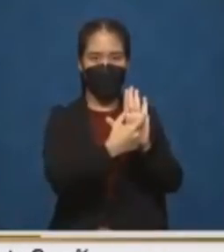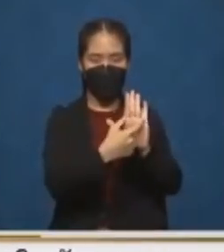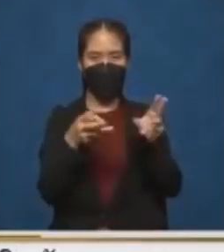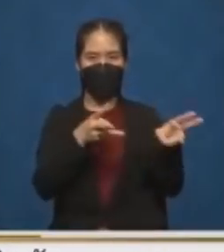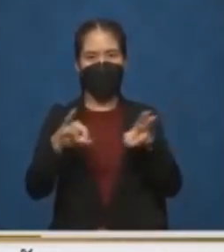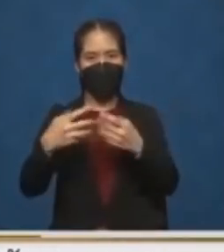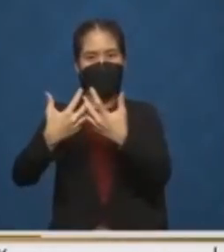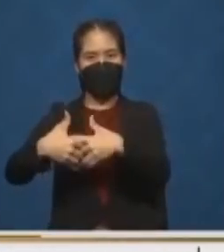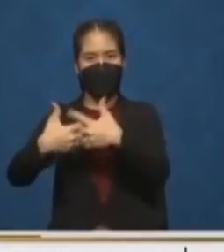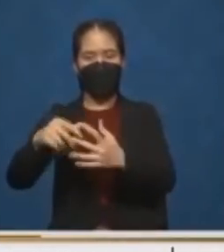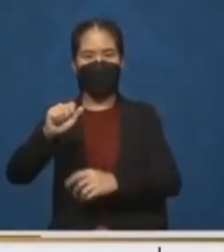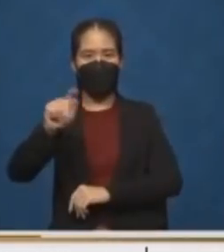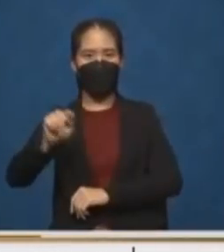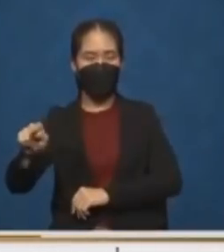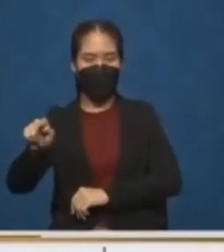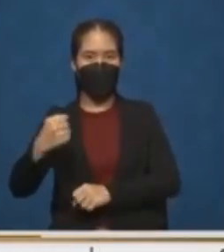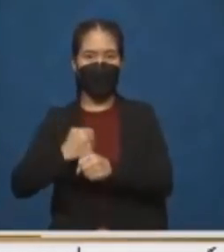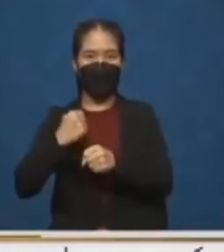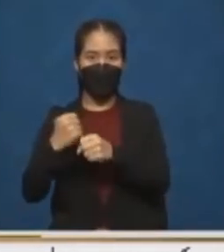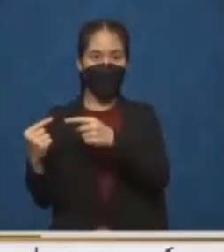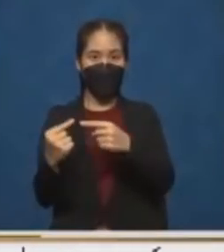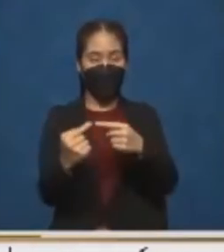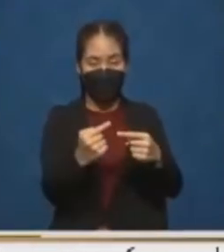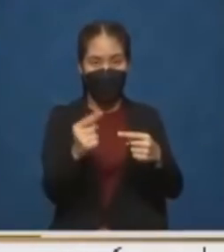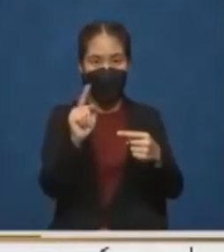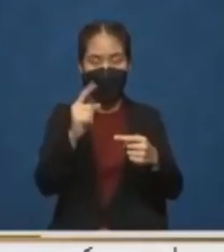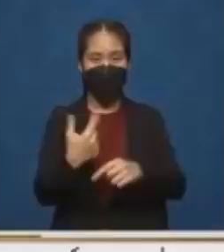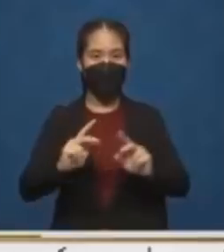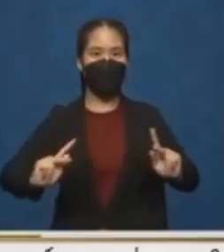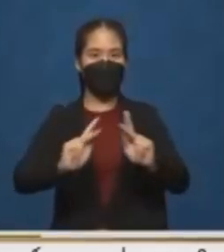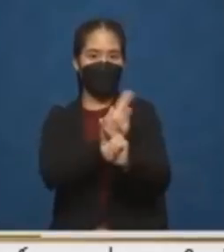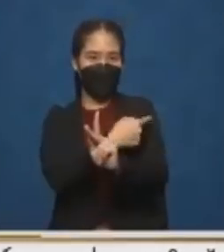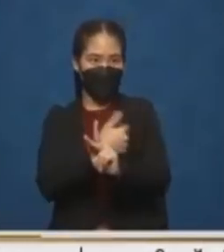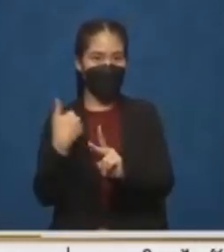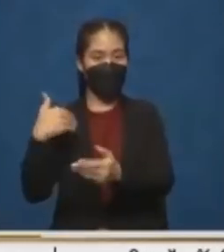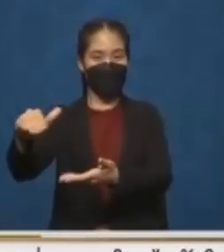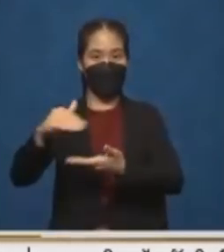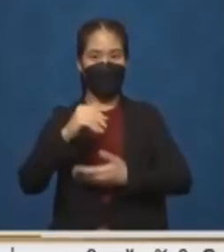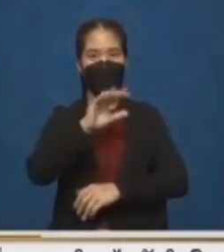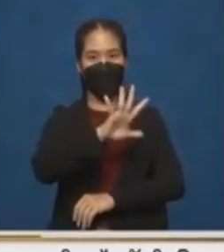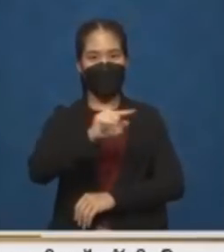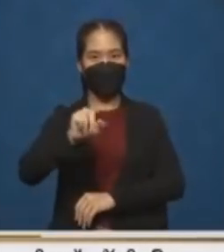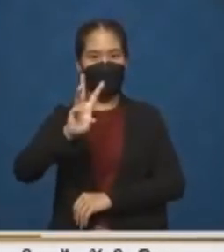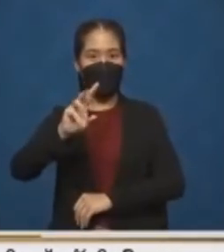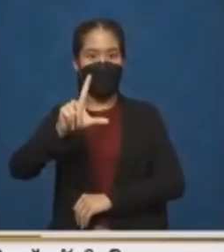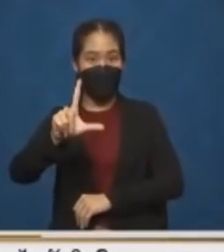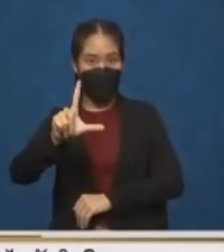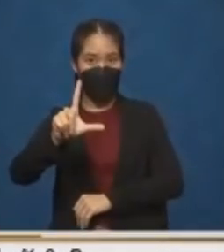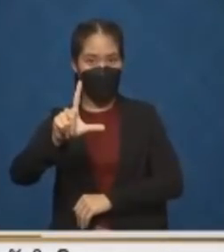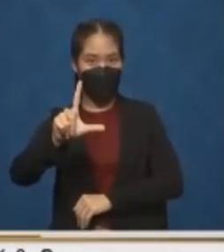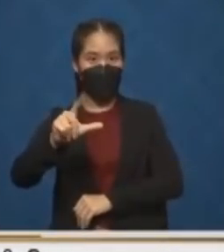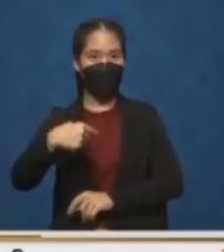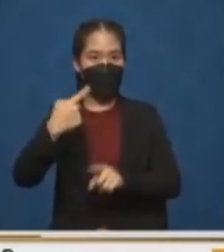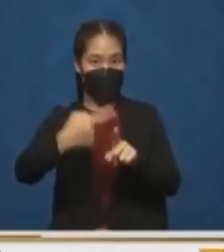ต่อเนื่องในประเทศไยจะทramให้กระทวงสาสุได้รบวัคซีน ประมาณ 5 ถึ 6 ลานโดสตอเดือนขึ้นอยู่กับผภิต